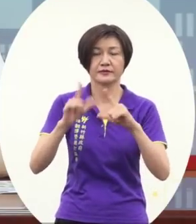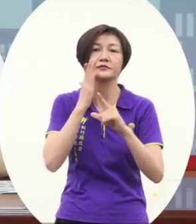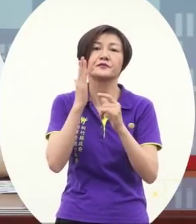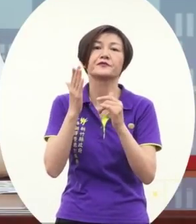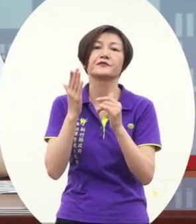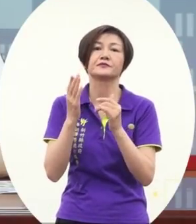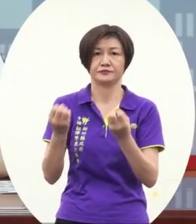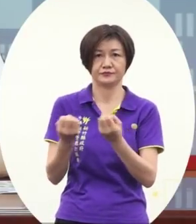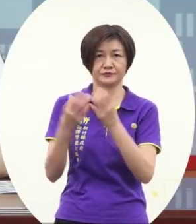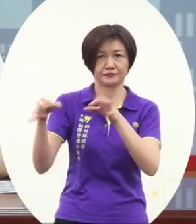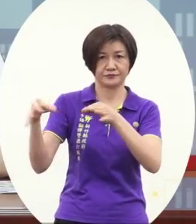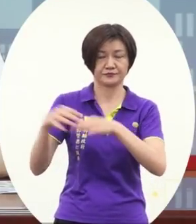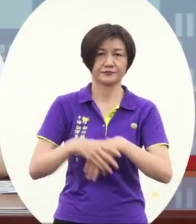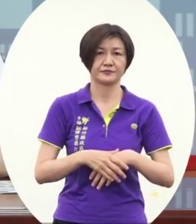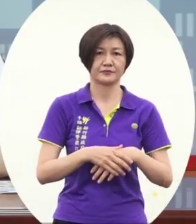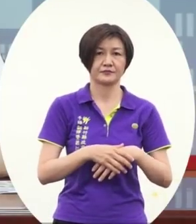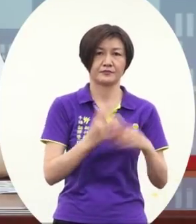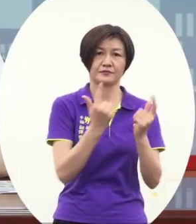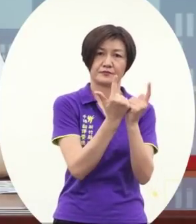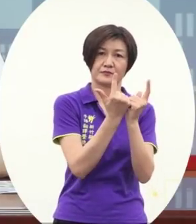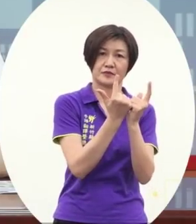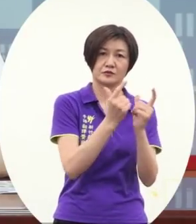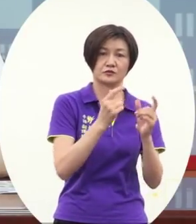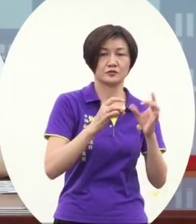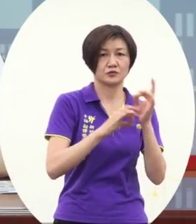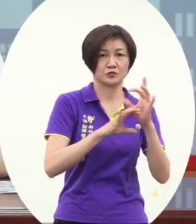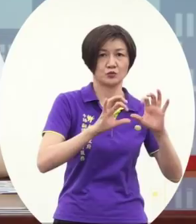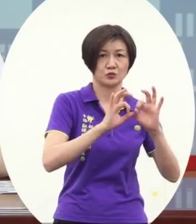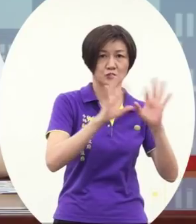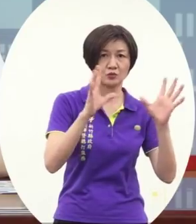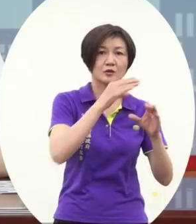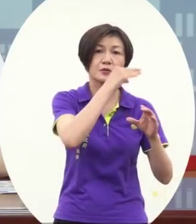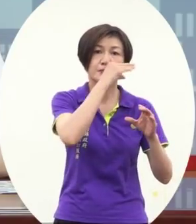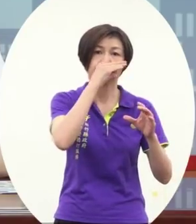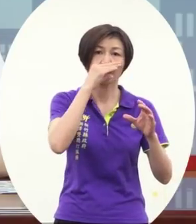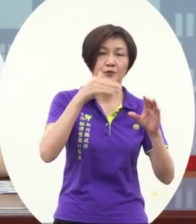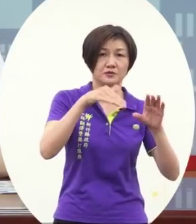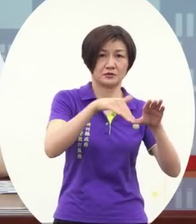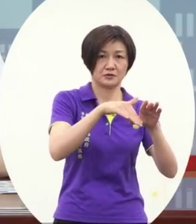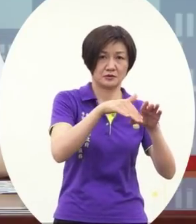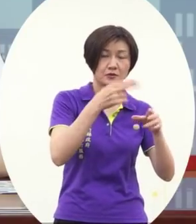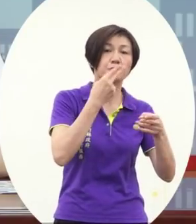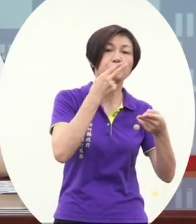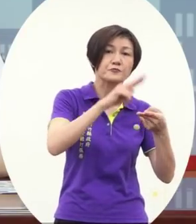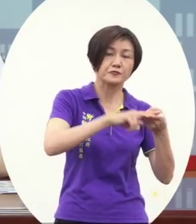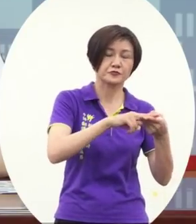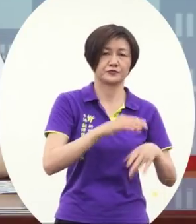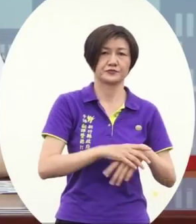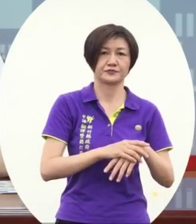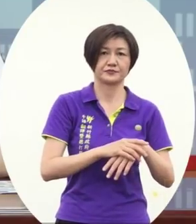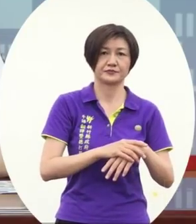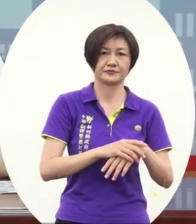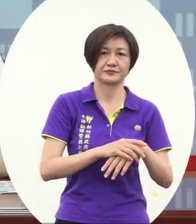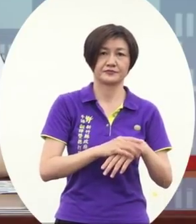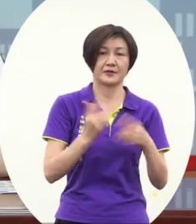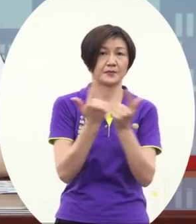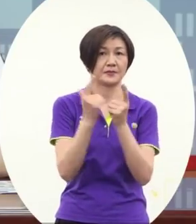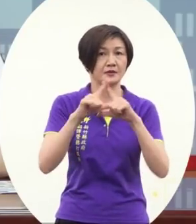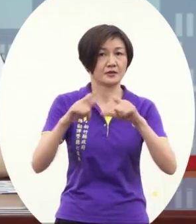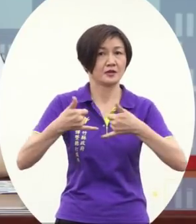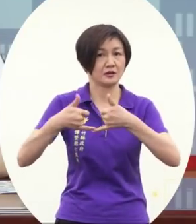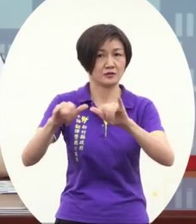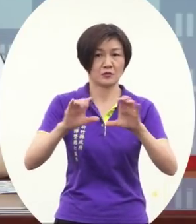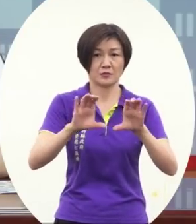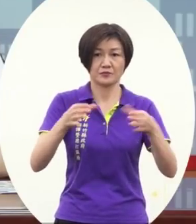场、北区竹光路文雅邮局、北区北大路米其林慈家汽